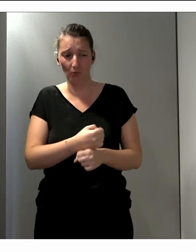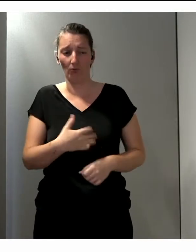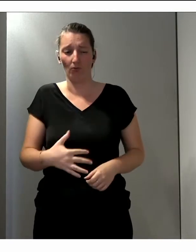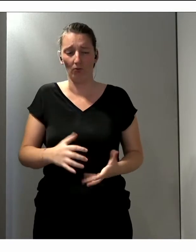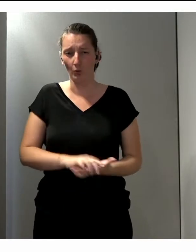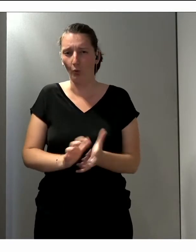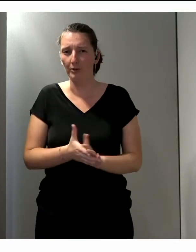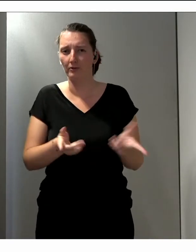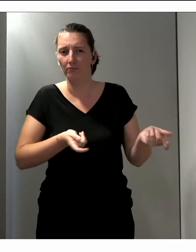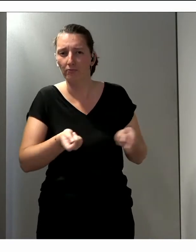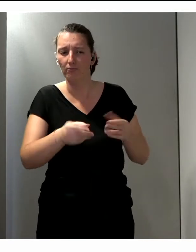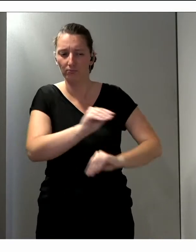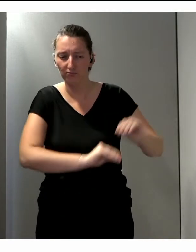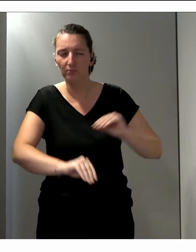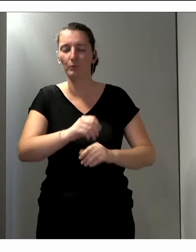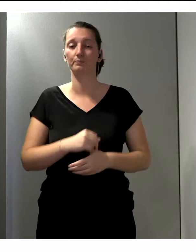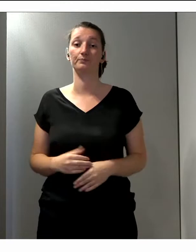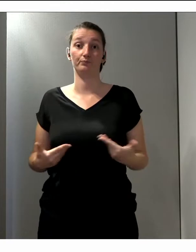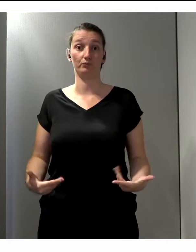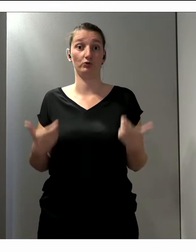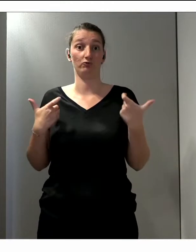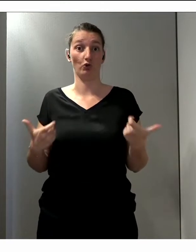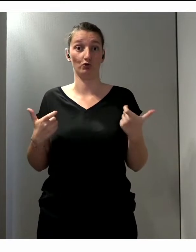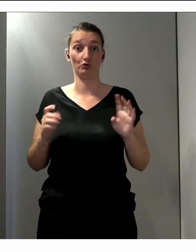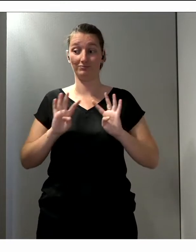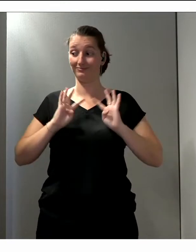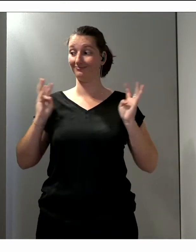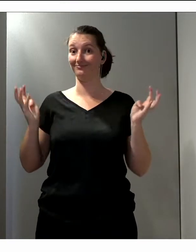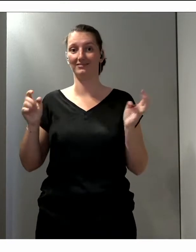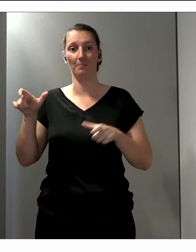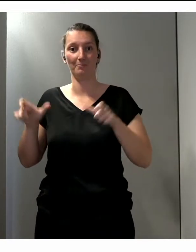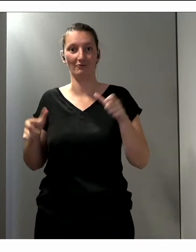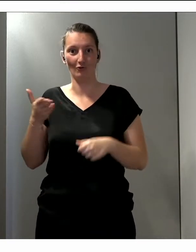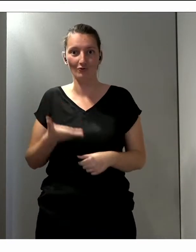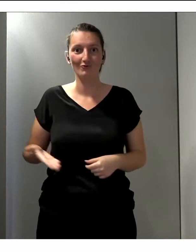handicap. Donc aujourd'hui, nous avons la chance d'avoir un plateau qui est très